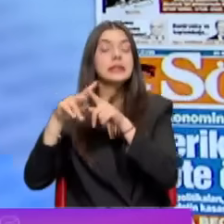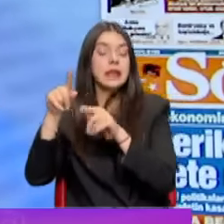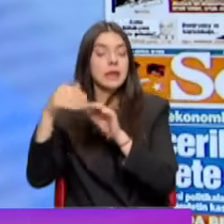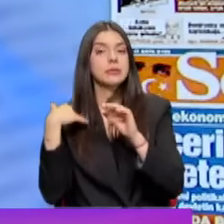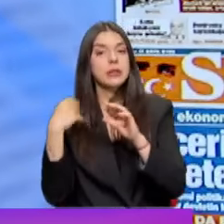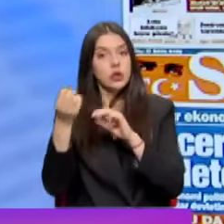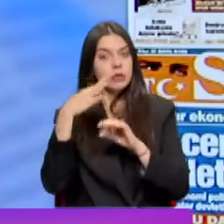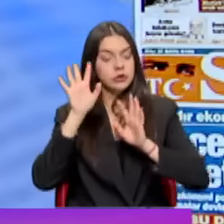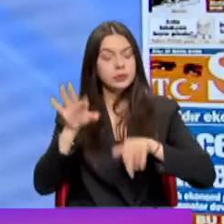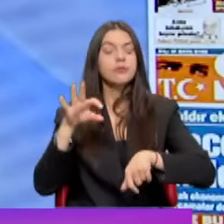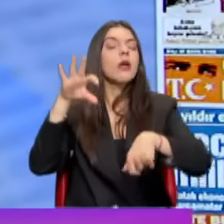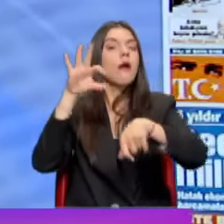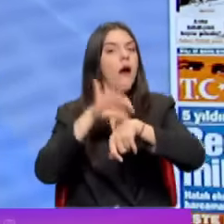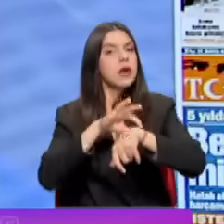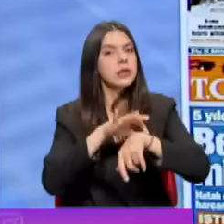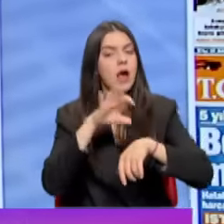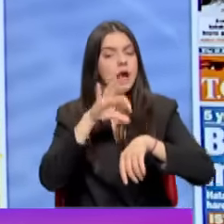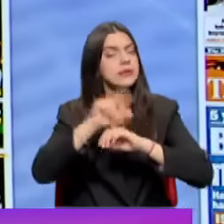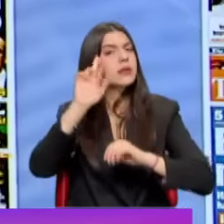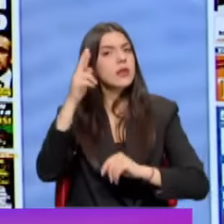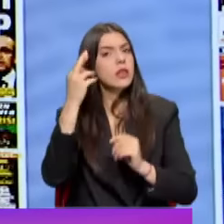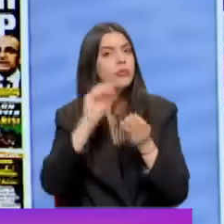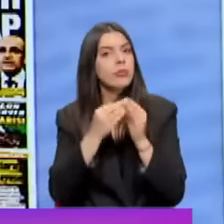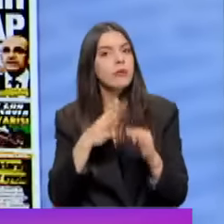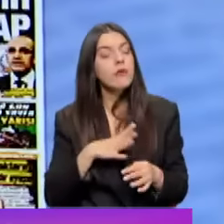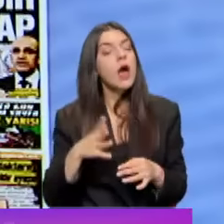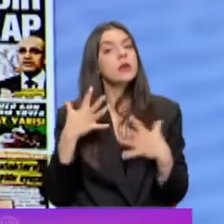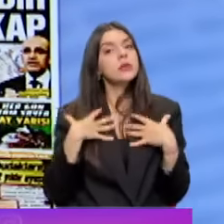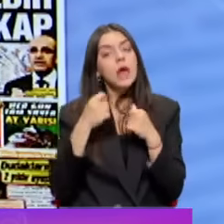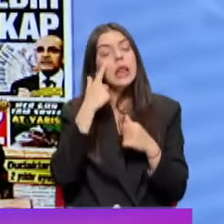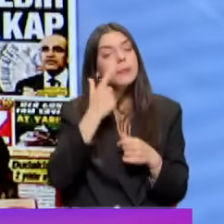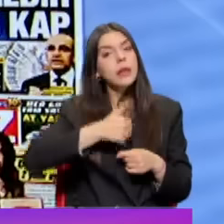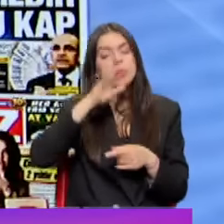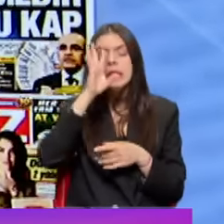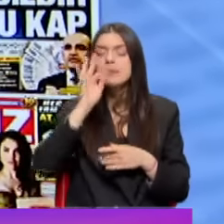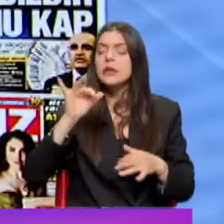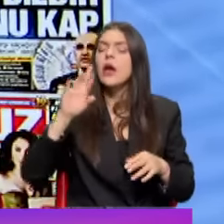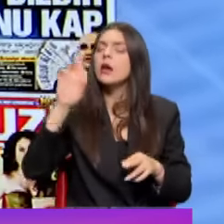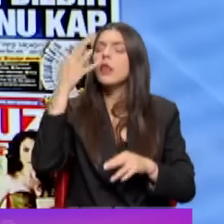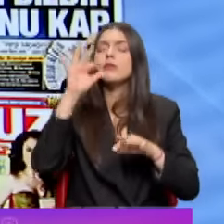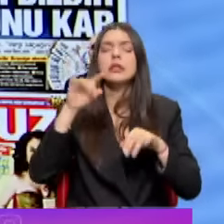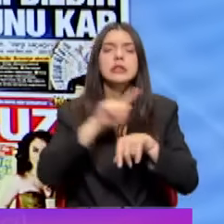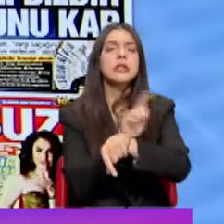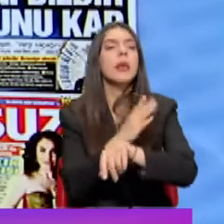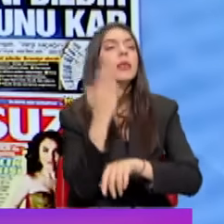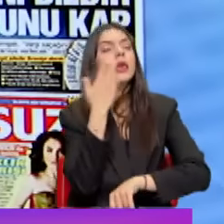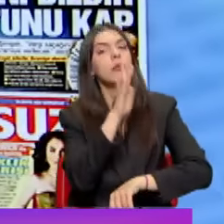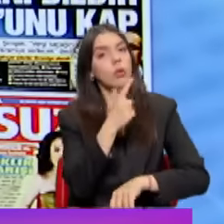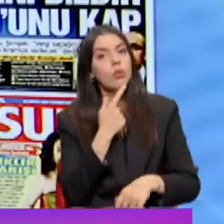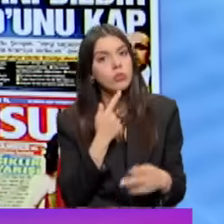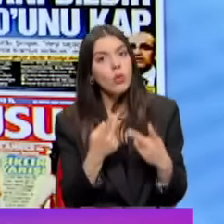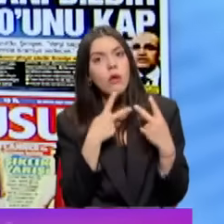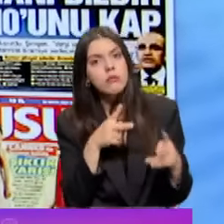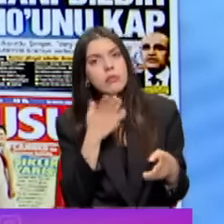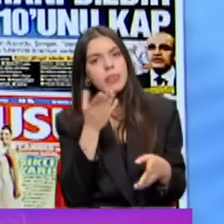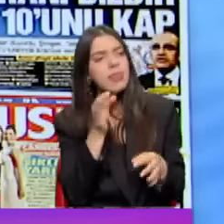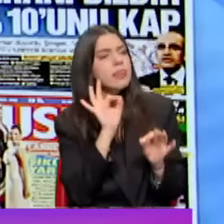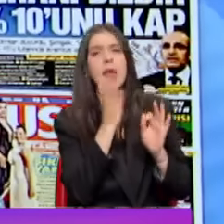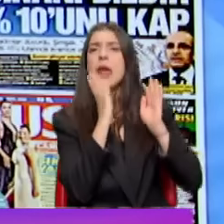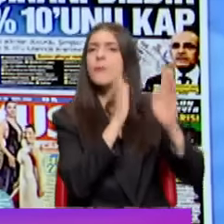hastalar hastane randevusunda sıkıntı yaşarken Sağlık Bakanı kimse randevusuna zamanında gitmiyor diye bir nereye